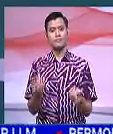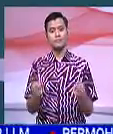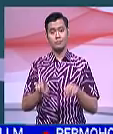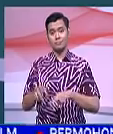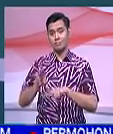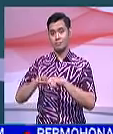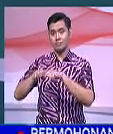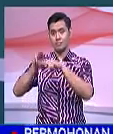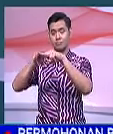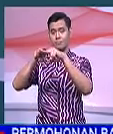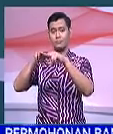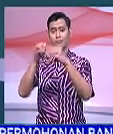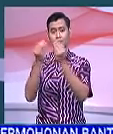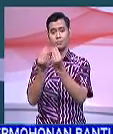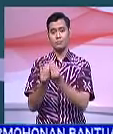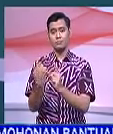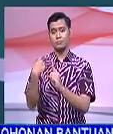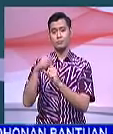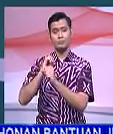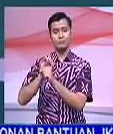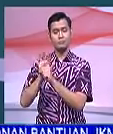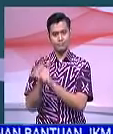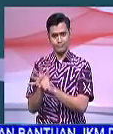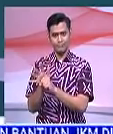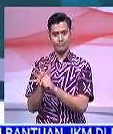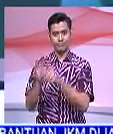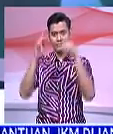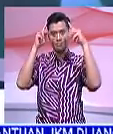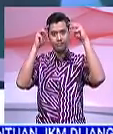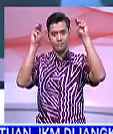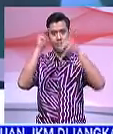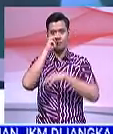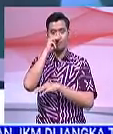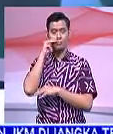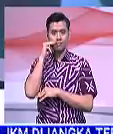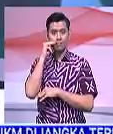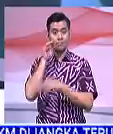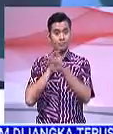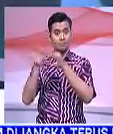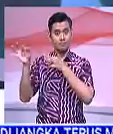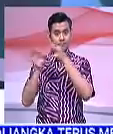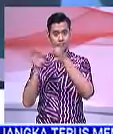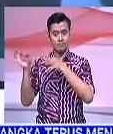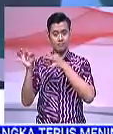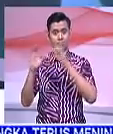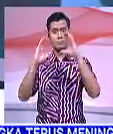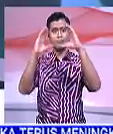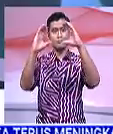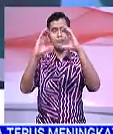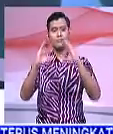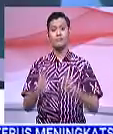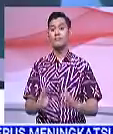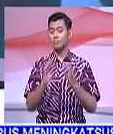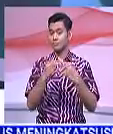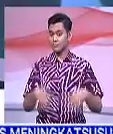peningkatan mendadak kes positif COVID-19. Perdana Menteri Tan Sri Muhyiddin Yassin menjelaskan langkah tersebut